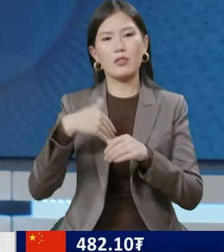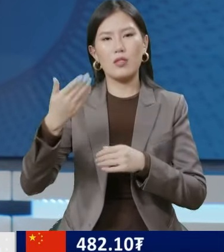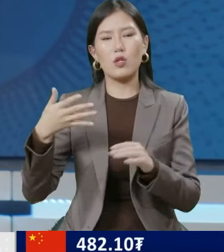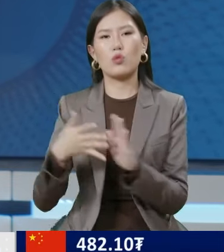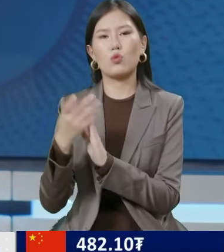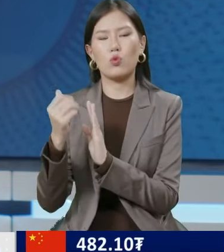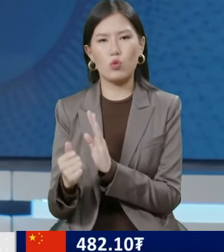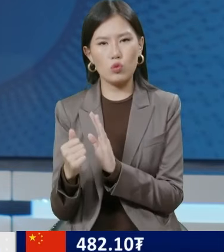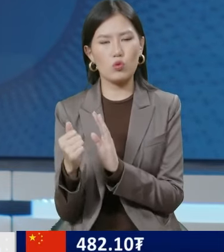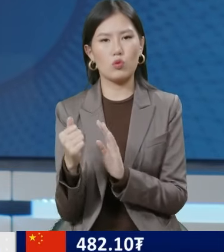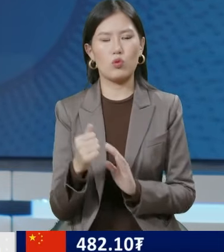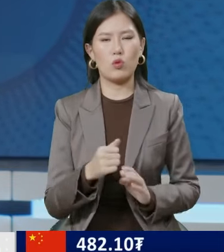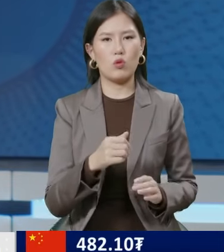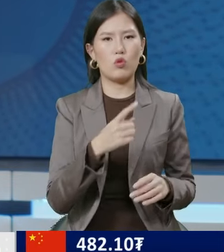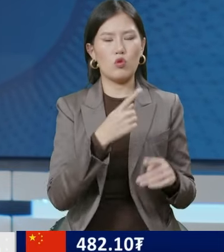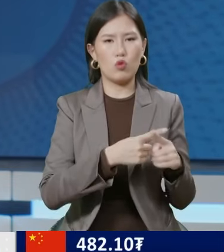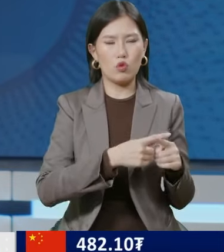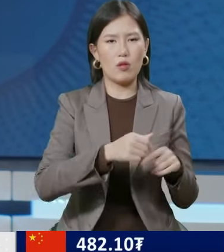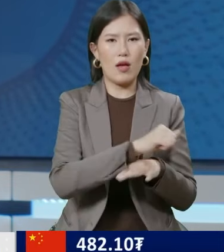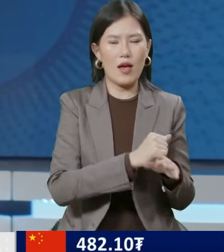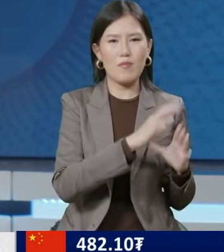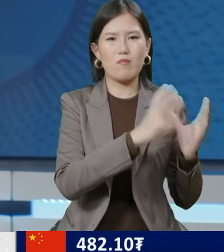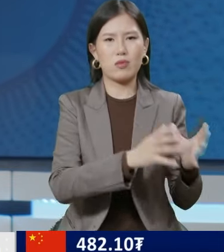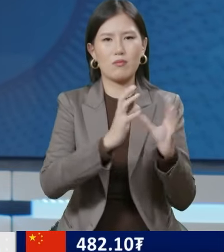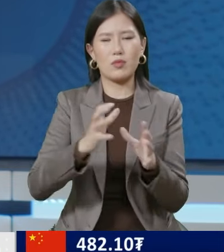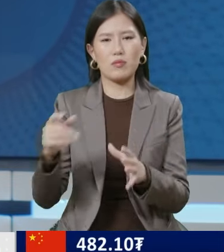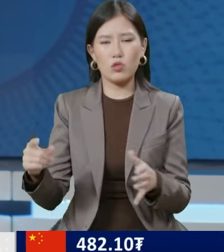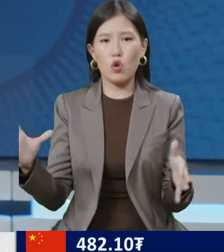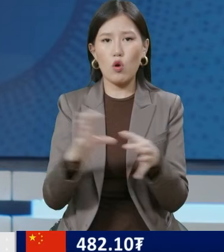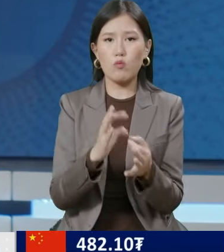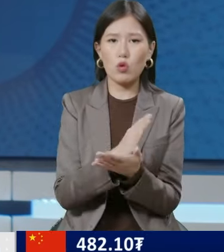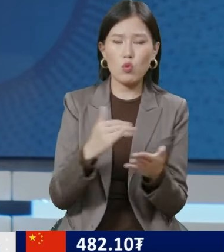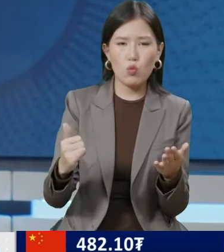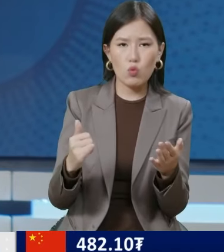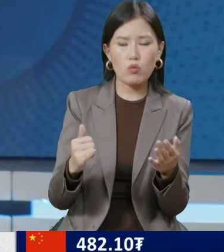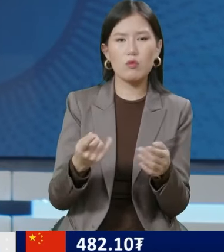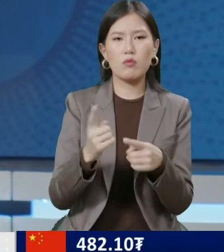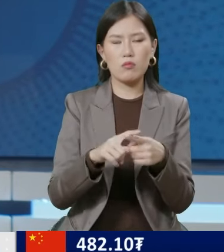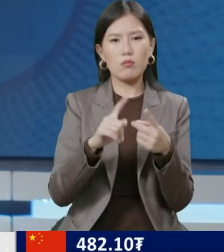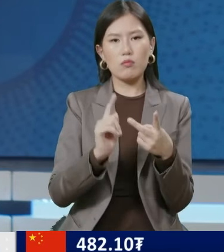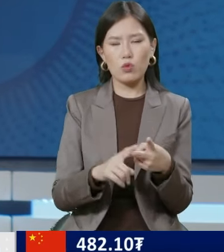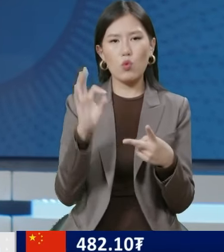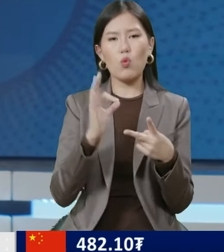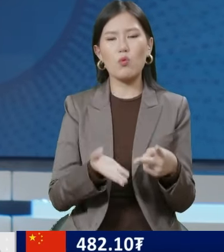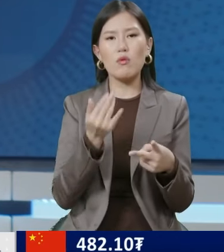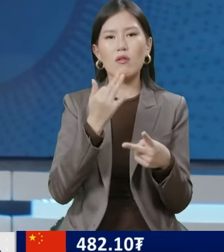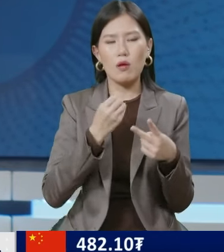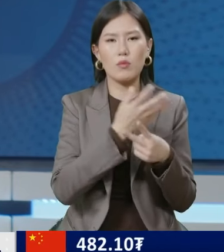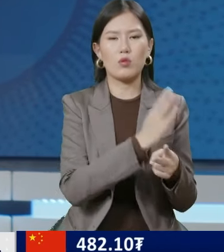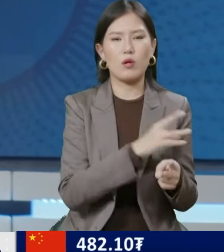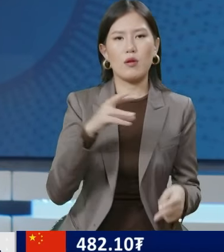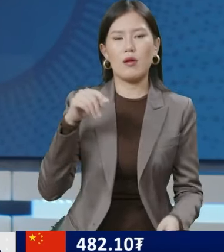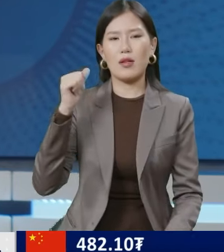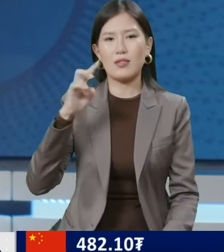хэрхэн уялдаж байгаа талаар танилцуулж, зарим хөнгөлөлт чөлөөлөлтийн талаар мэдээлэл өглөө. Харин Арчилт намын бүлгээс нутагтаа эзэн Монгол гэх